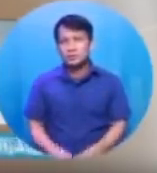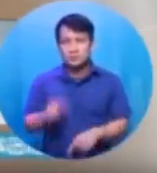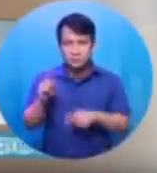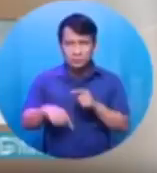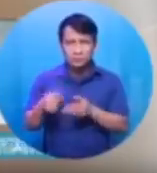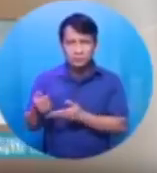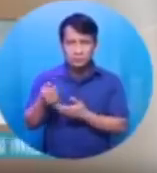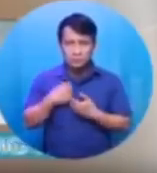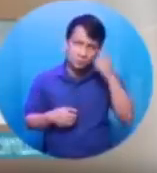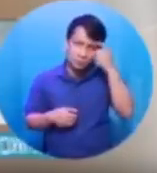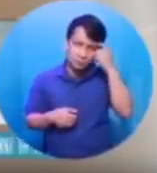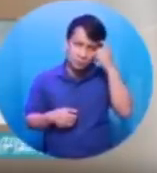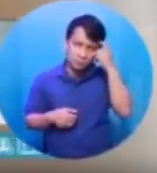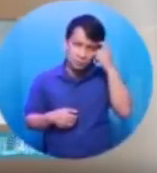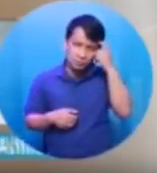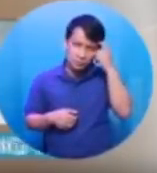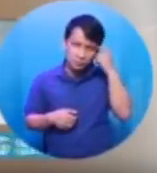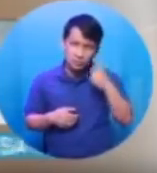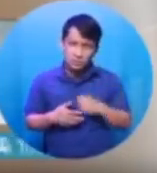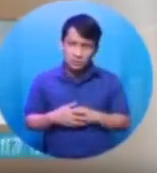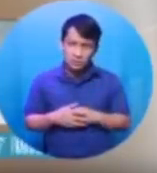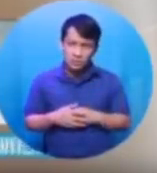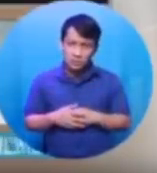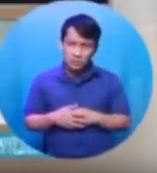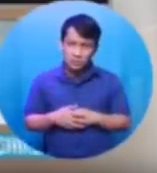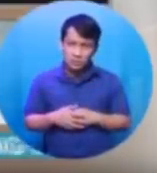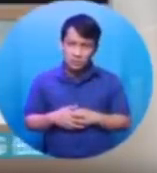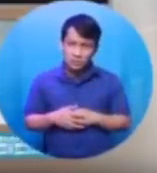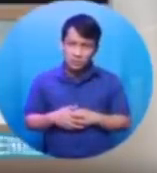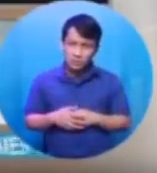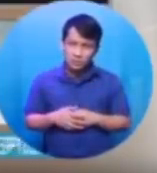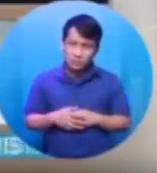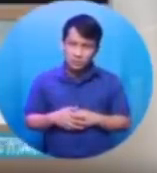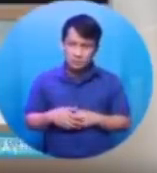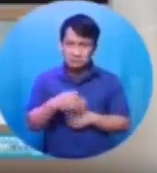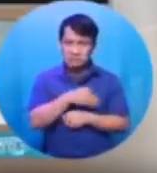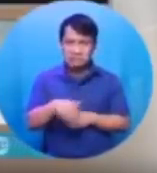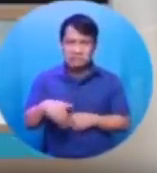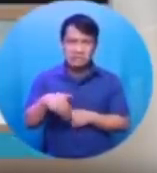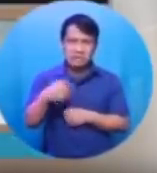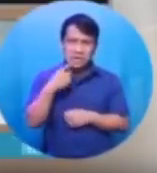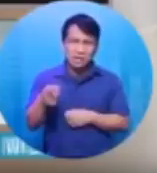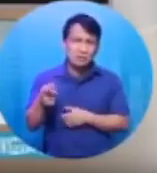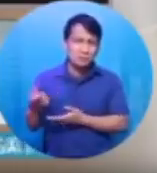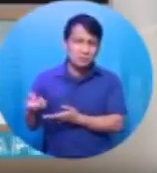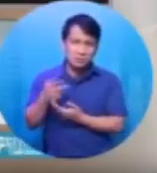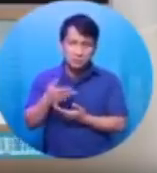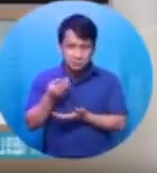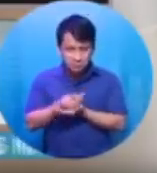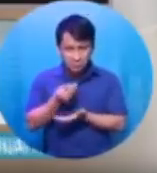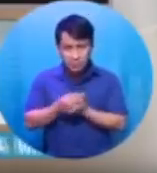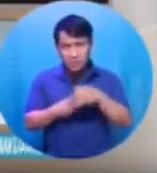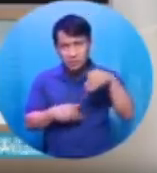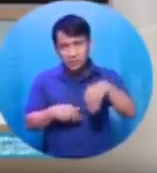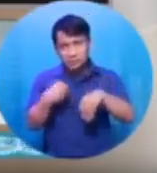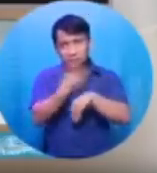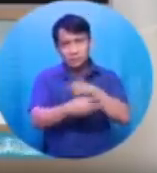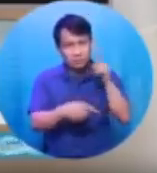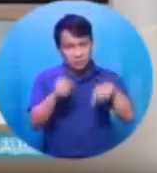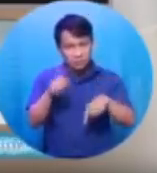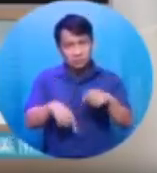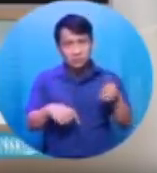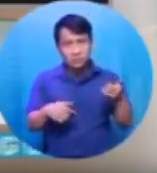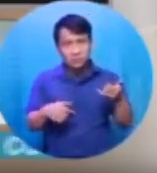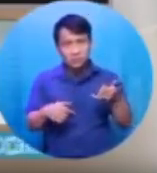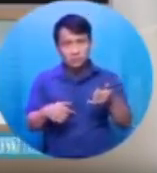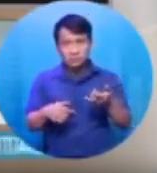hiharap sa camera yung mga yan. Buti na cancel ko yung pera kagabi. May resibo ako, buti kinansel ko. Diba? Hindi mo sinasagot tawag. Doon ka pa